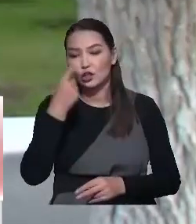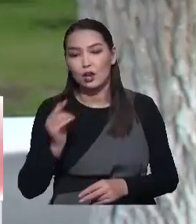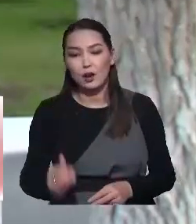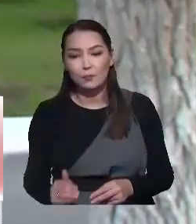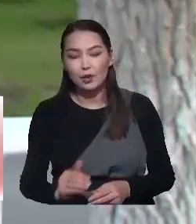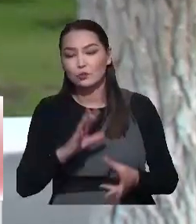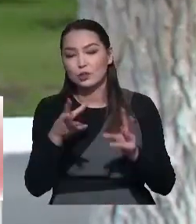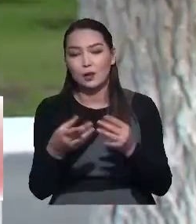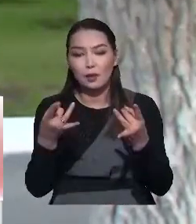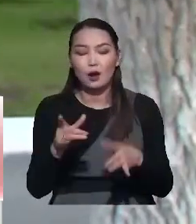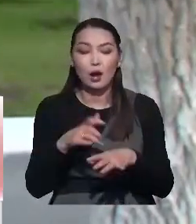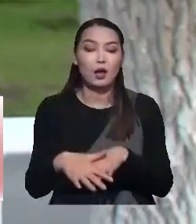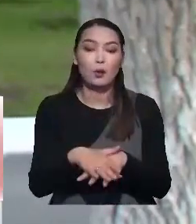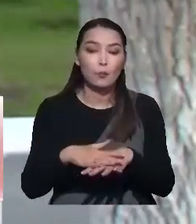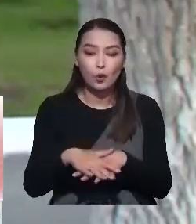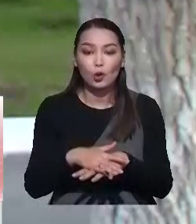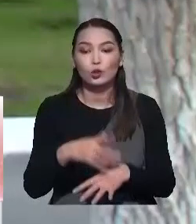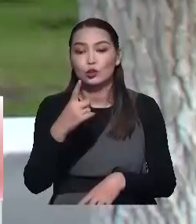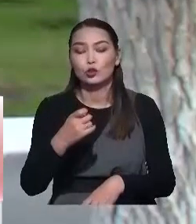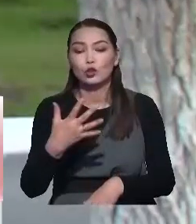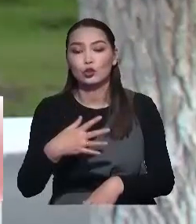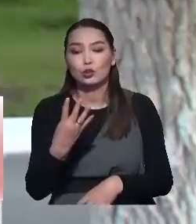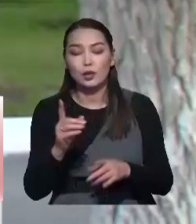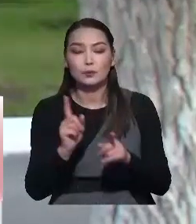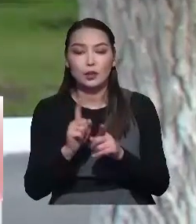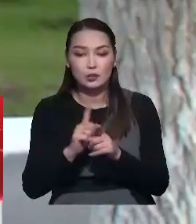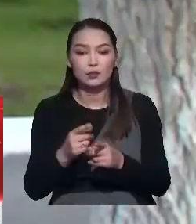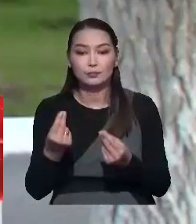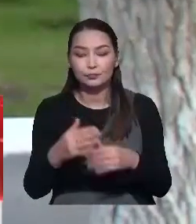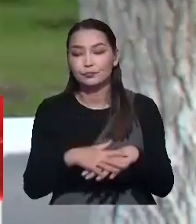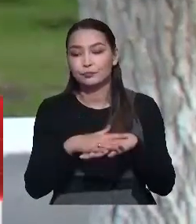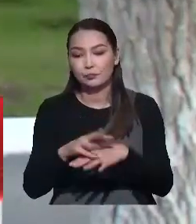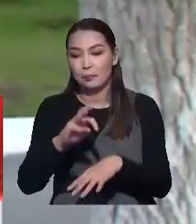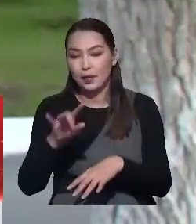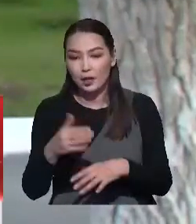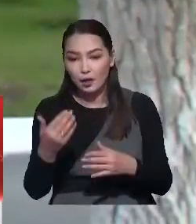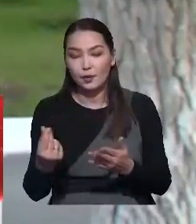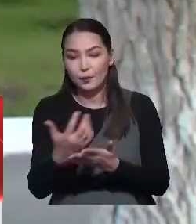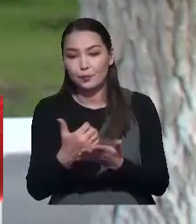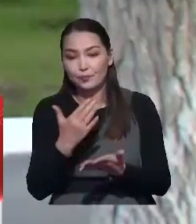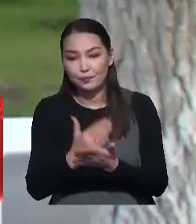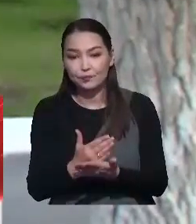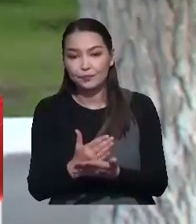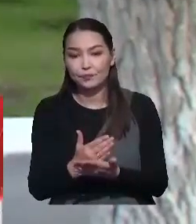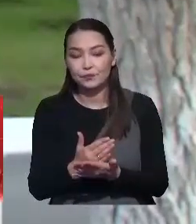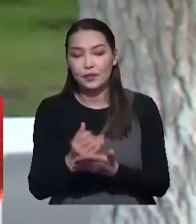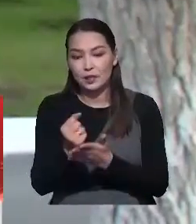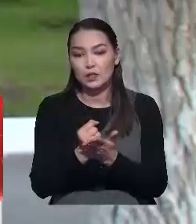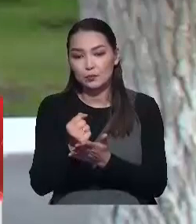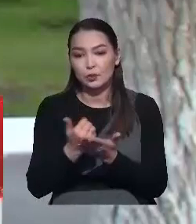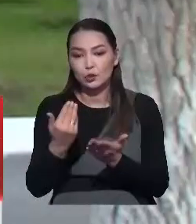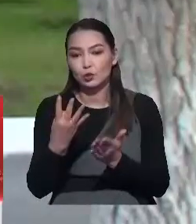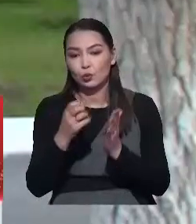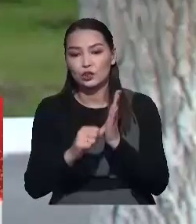жалпы қарапайым азаматтардың 154 миллиард теңгеден астам қаражаты жиналған екен. Ал жалпы үкіметтің резервінде